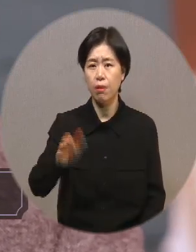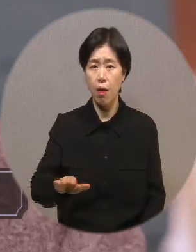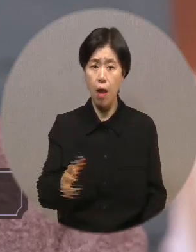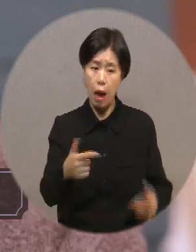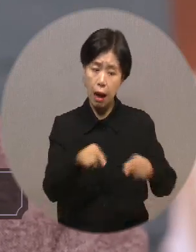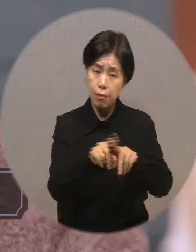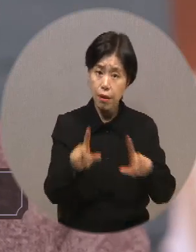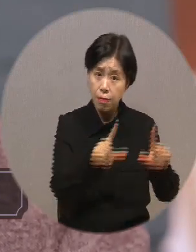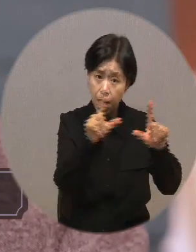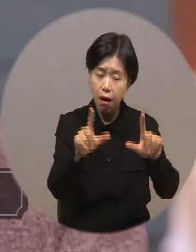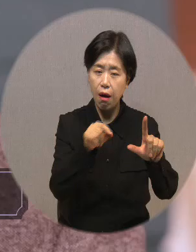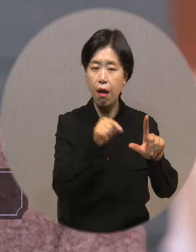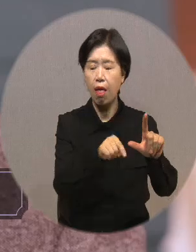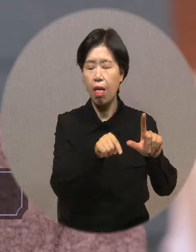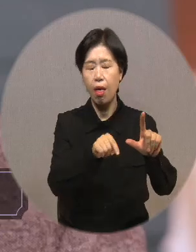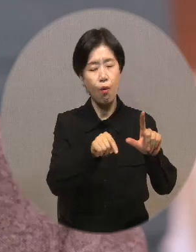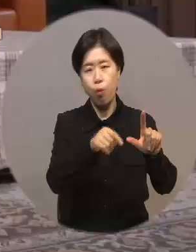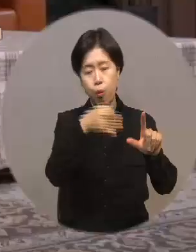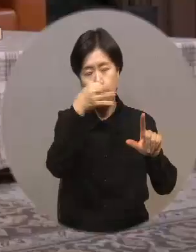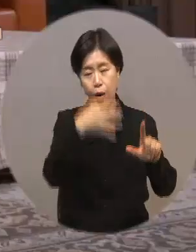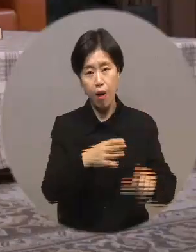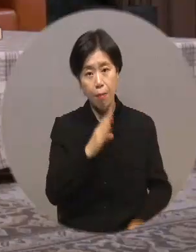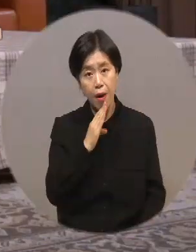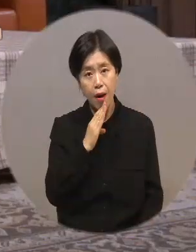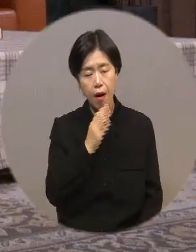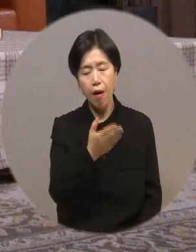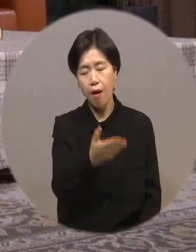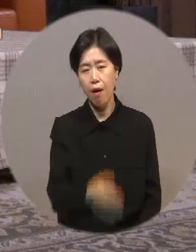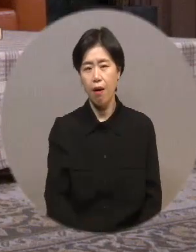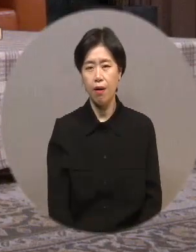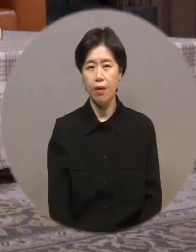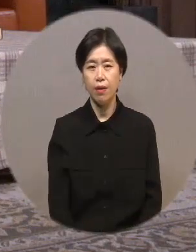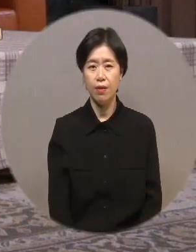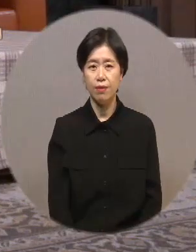건 다르죠. 가족처럼 되어준 분은 처음인 것 같아서 가족도 이렇게 못한다.